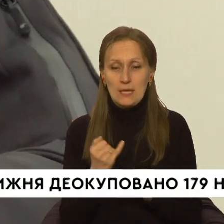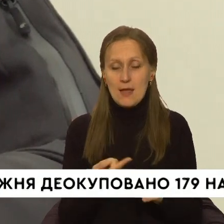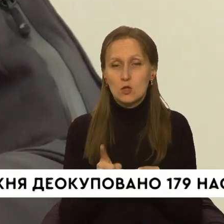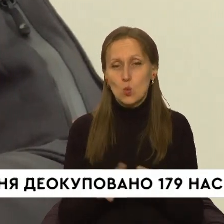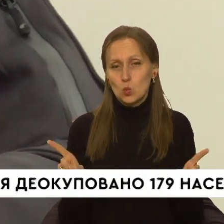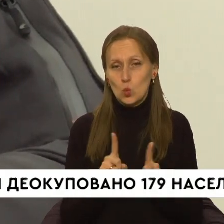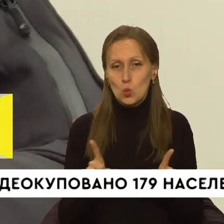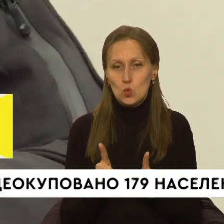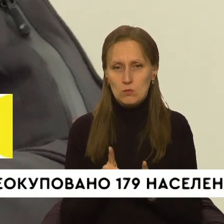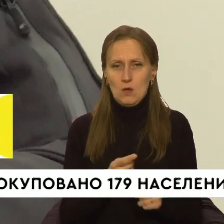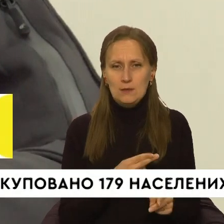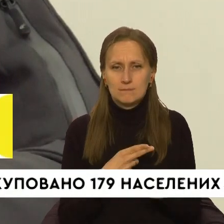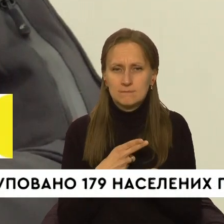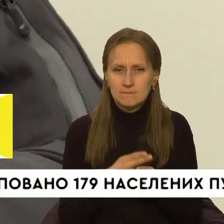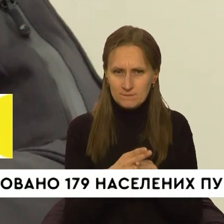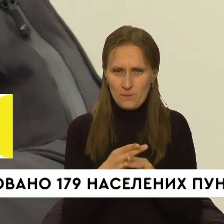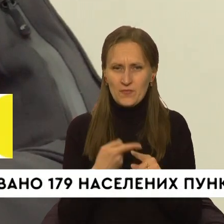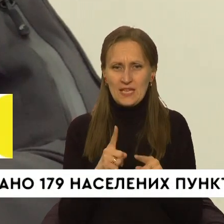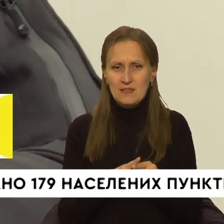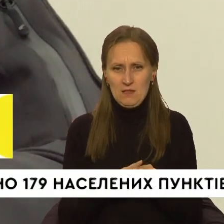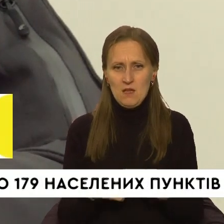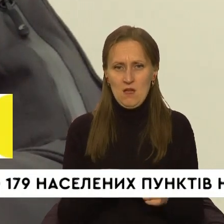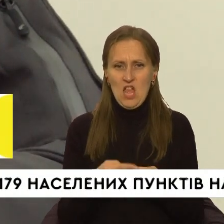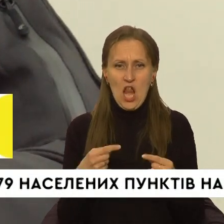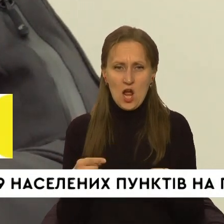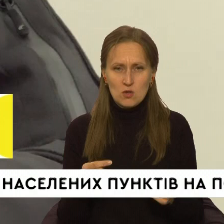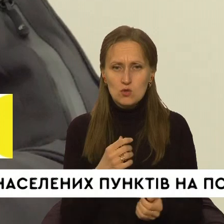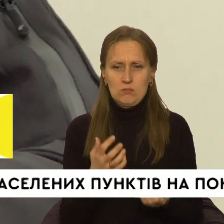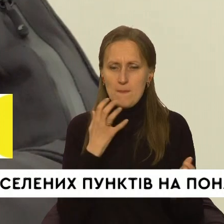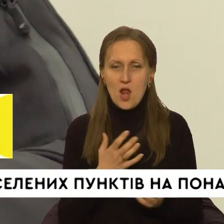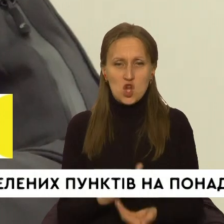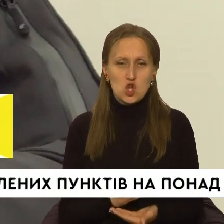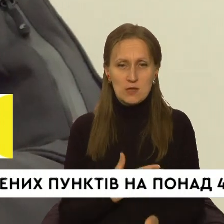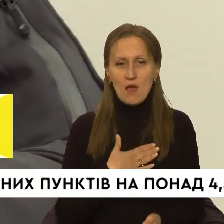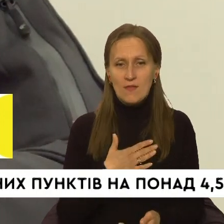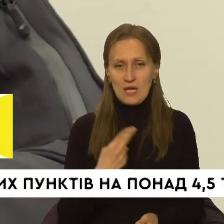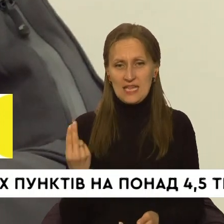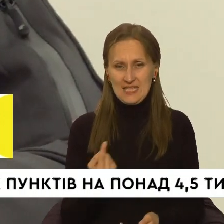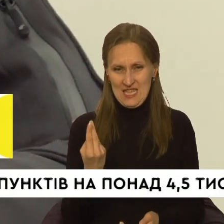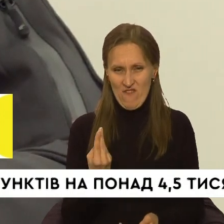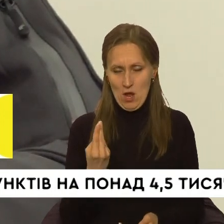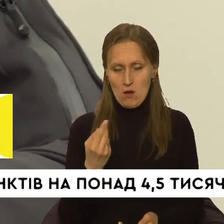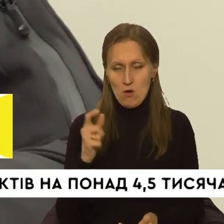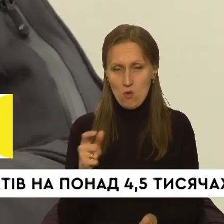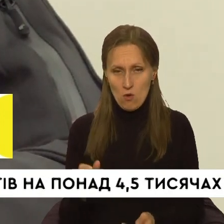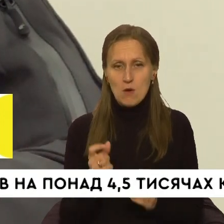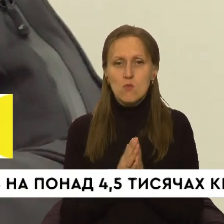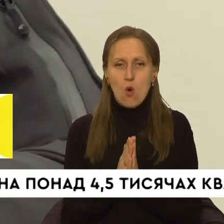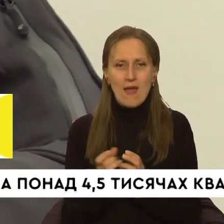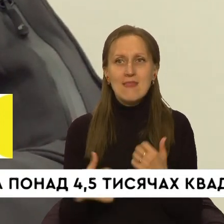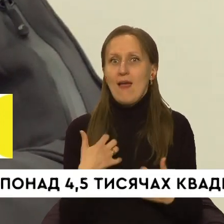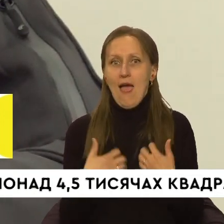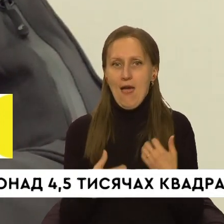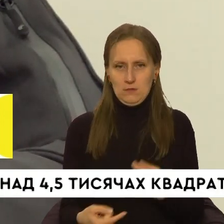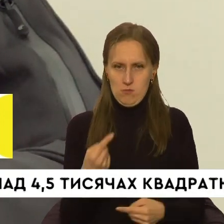щоб запобігати цих речей, для того, щоб зберігати життя нашого цивільного населення, є велике прохання не